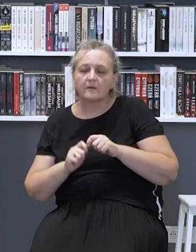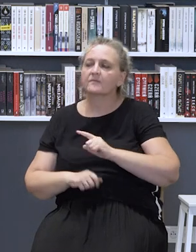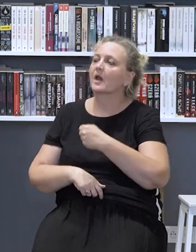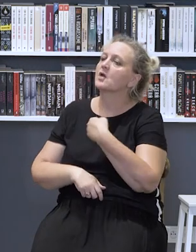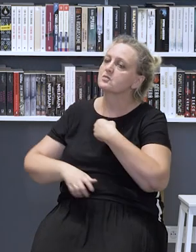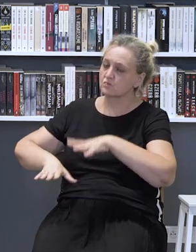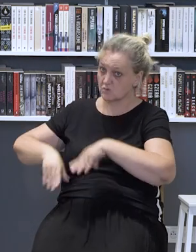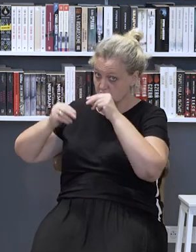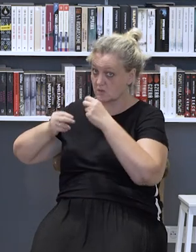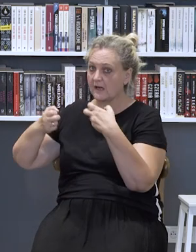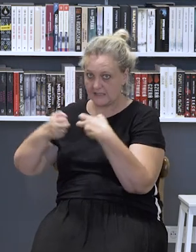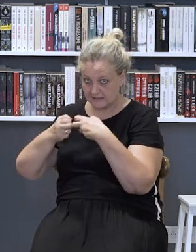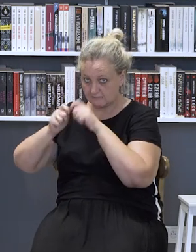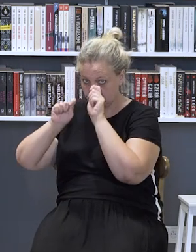internetu.